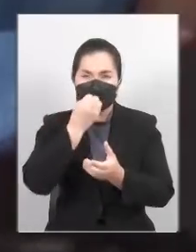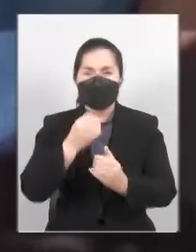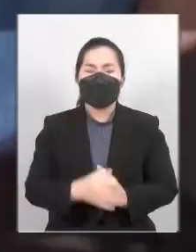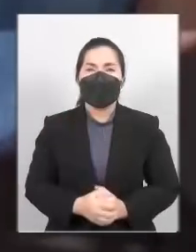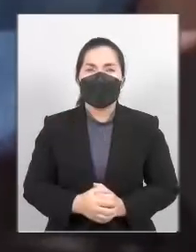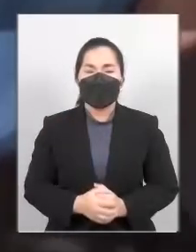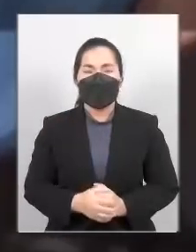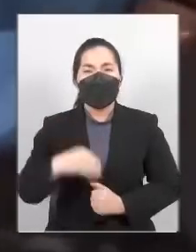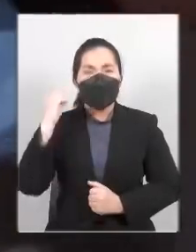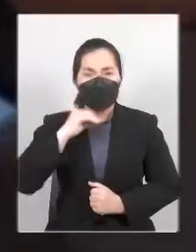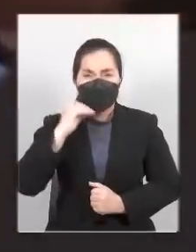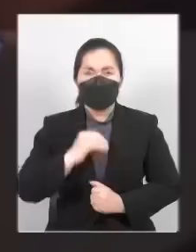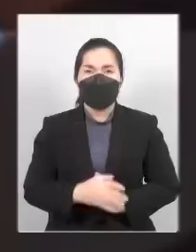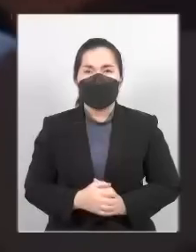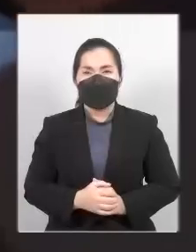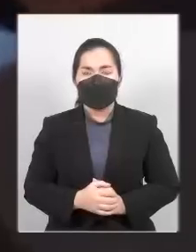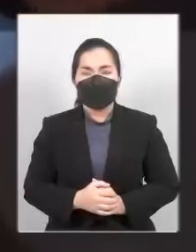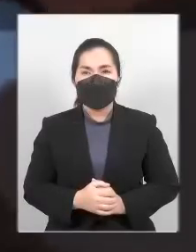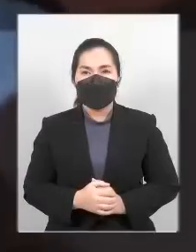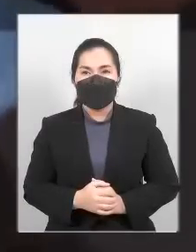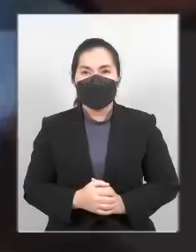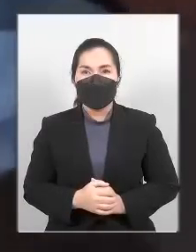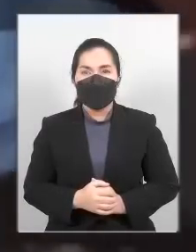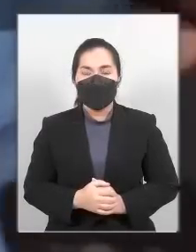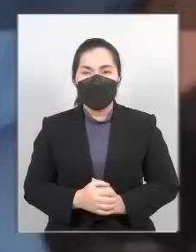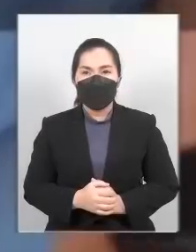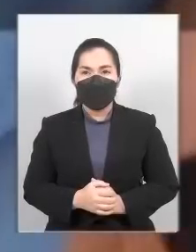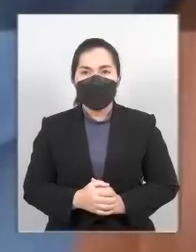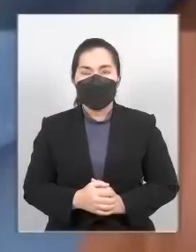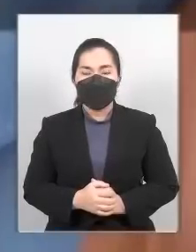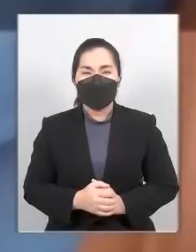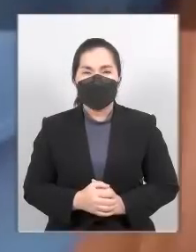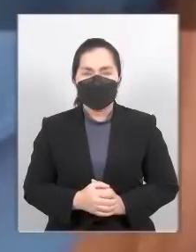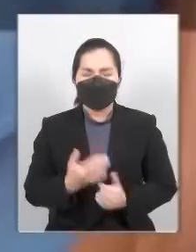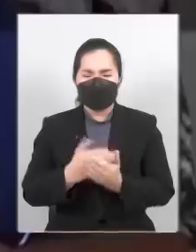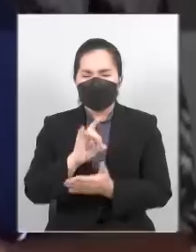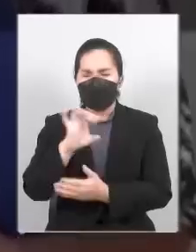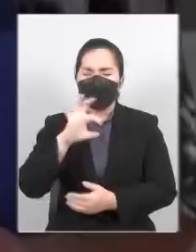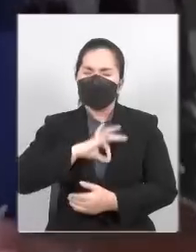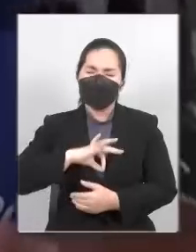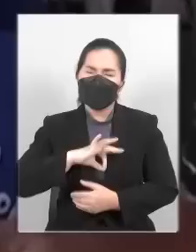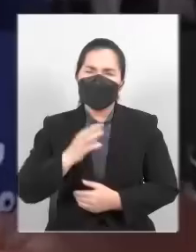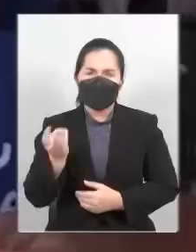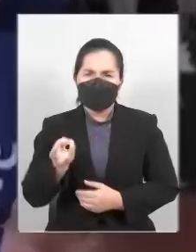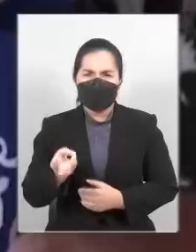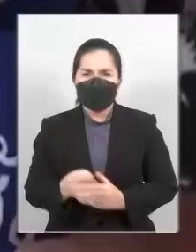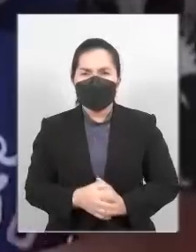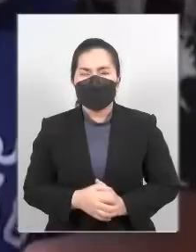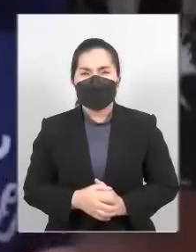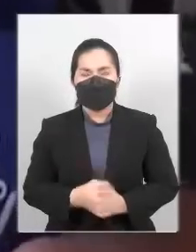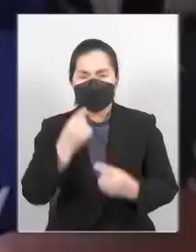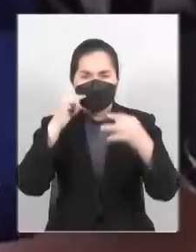แหละประจำ ก็ยังพอได้ใช ่ใช่ใช่แต่800น้อยจังเนาะ ไม่เหมาะส